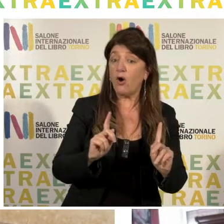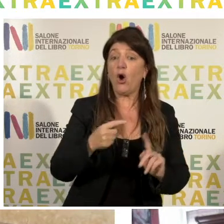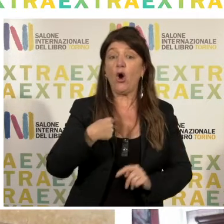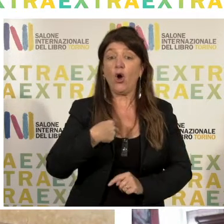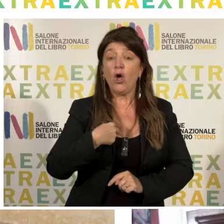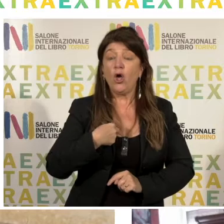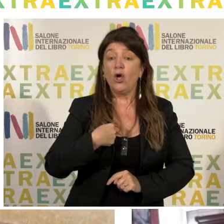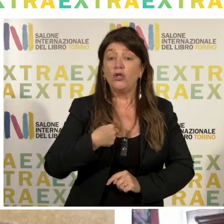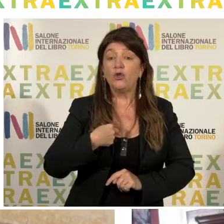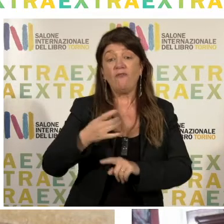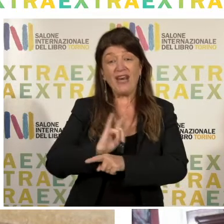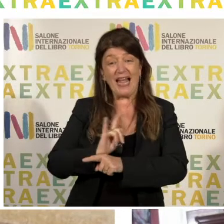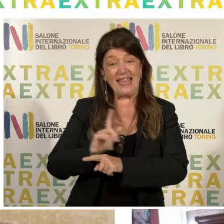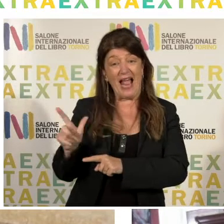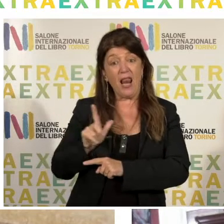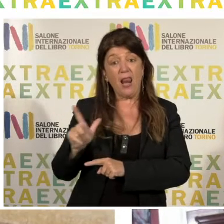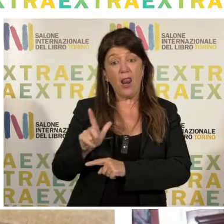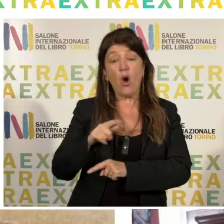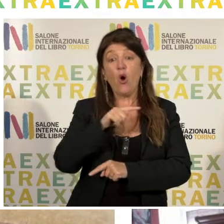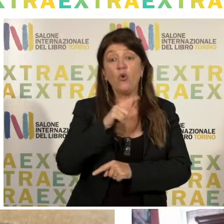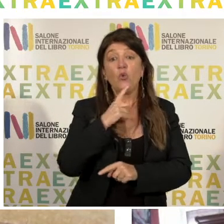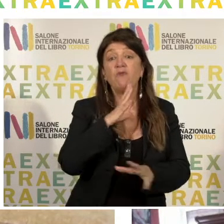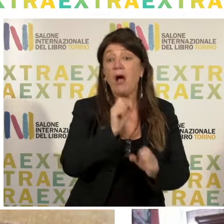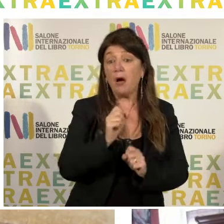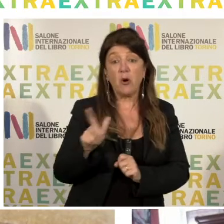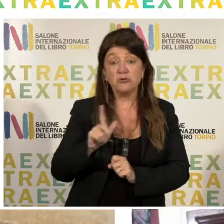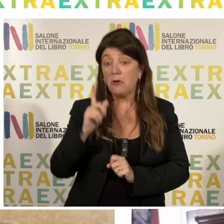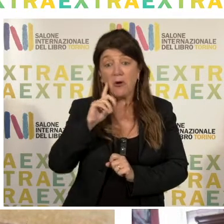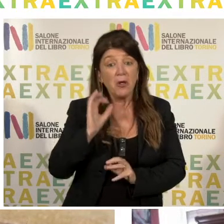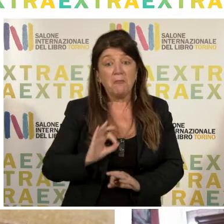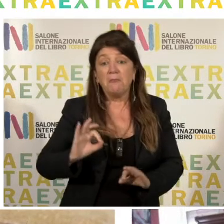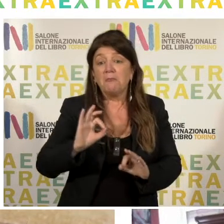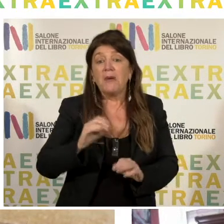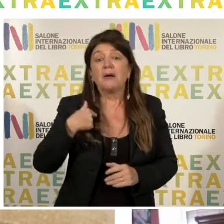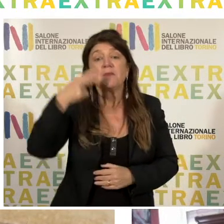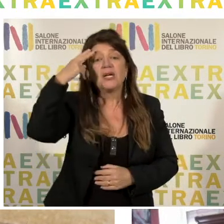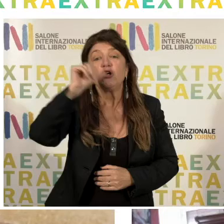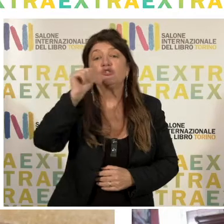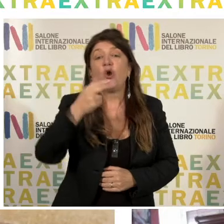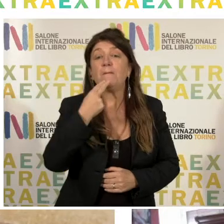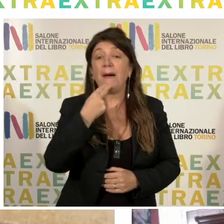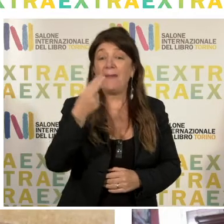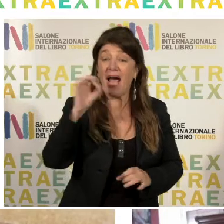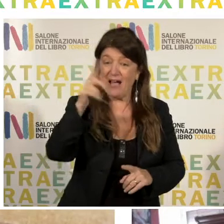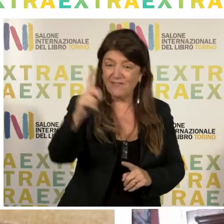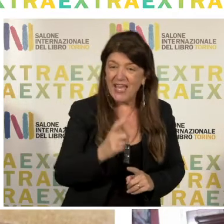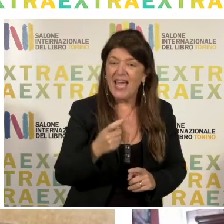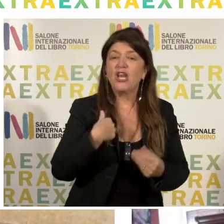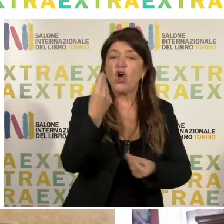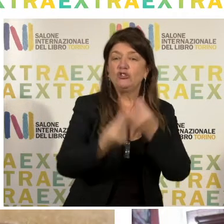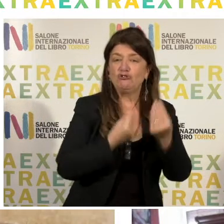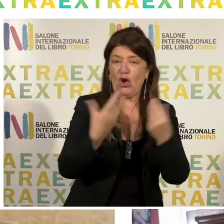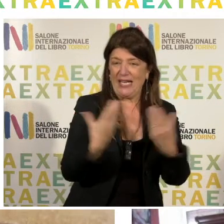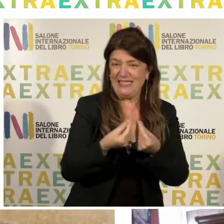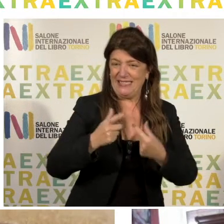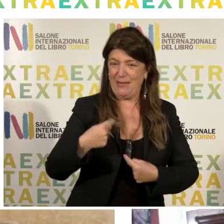lo sapevamo. quand mon père était avec nous, Quando on mio jouait papà era con au foot, on noi, allait giocavamo al pêcher. calcio, andavamo a Et surtout, pescare. il